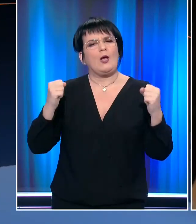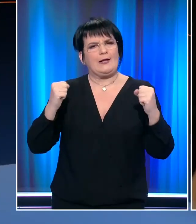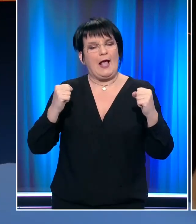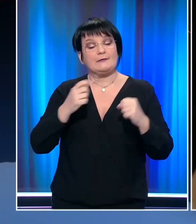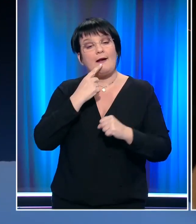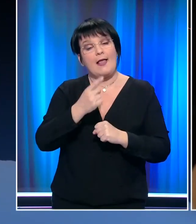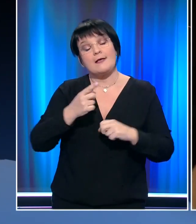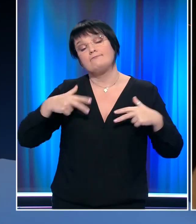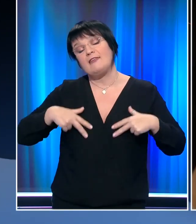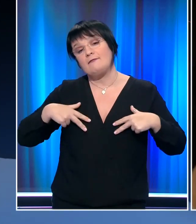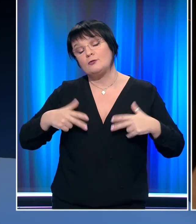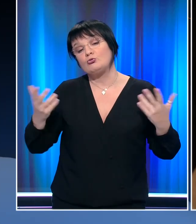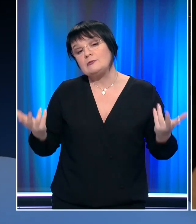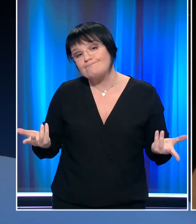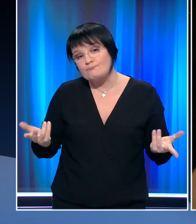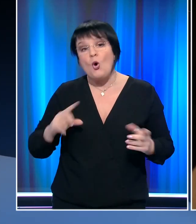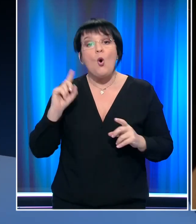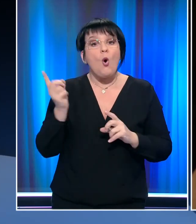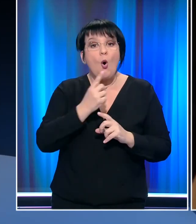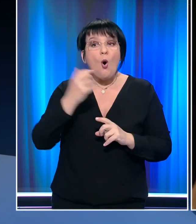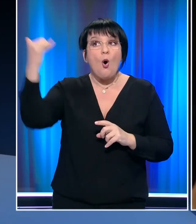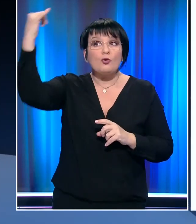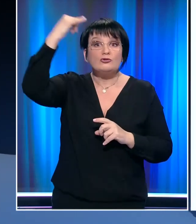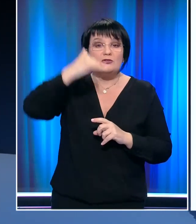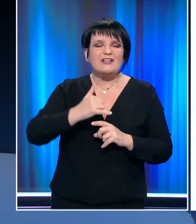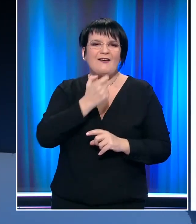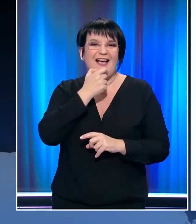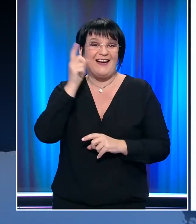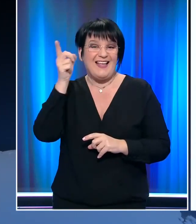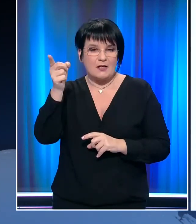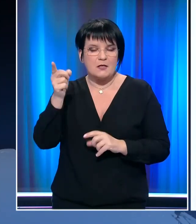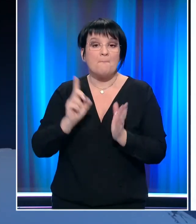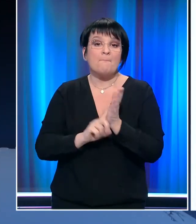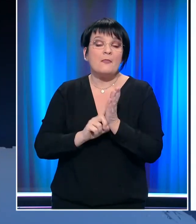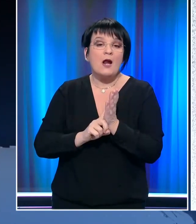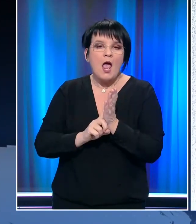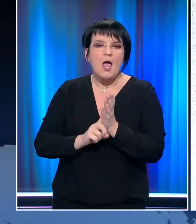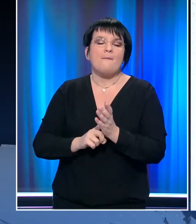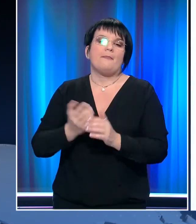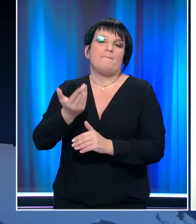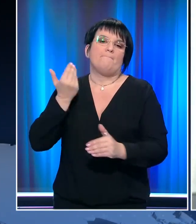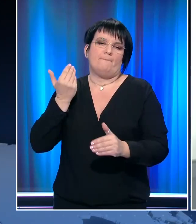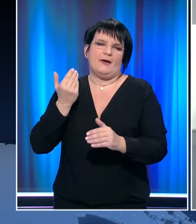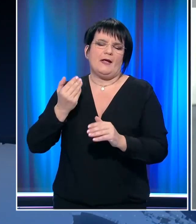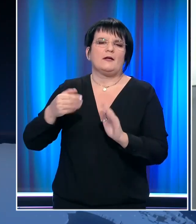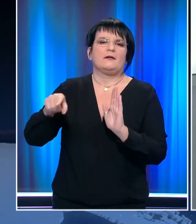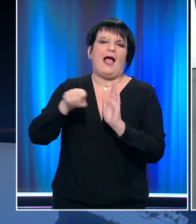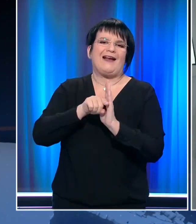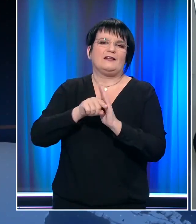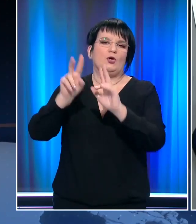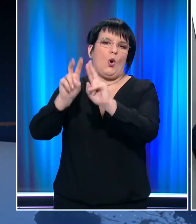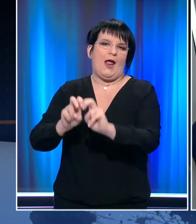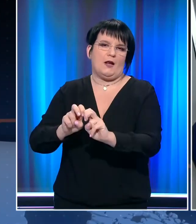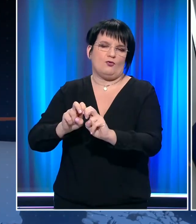η κυβέρνηση αποφάσισε ότι όσοι ταξιδιώτες έρχονται στη χώρα από τη Μεγάλη Βρετανία θα πρέπει να έχουν υποβληθεί σε αρνητικό μοριακό έλεγχο.